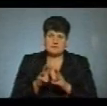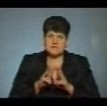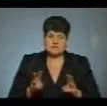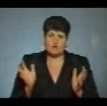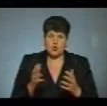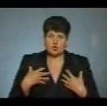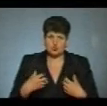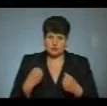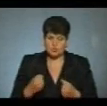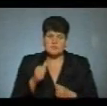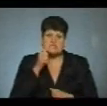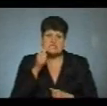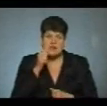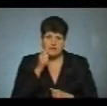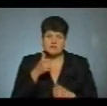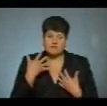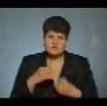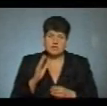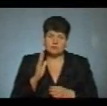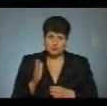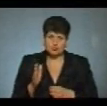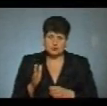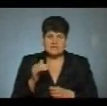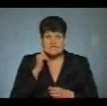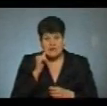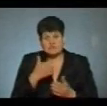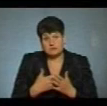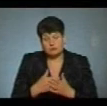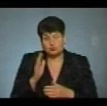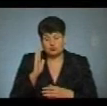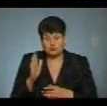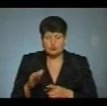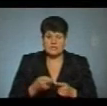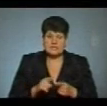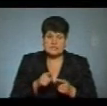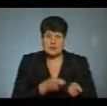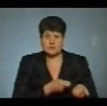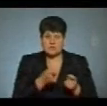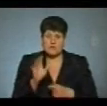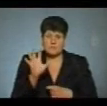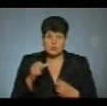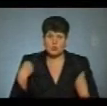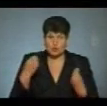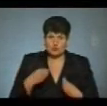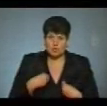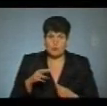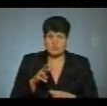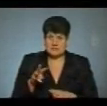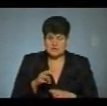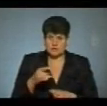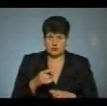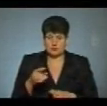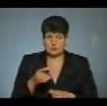охорони здоров'я. Буквально завтра вже буде, завтра, мабуть, буде вже ця поставка 500 костюмів на Монастирську